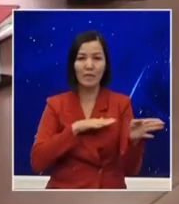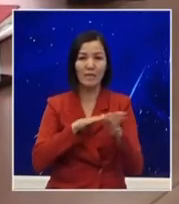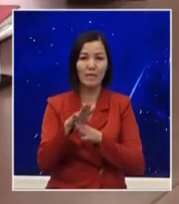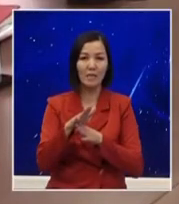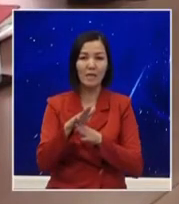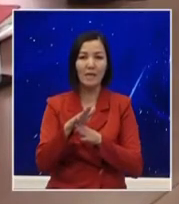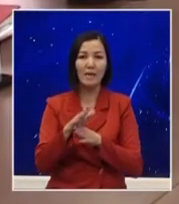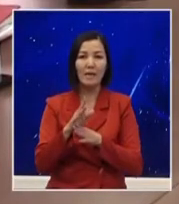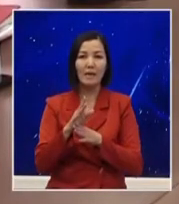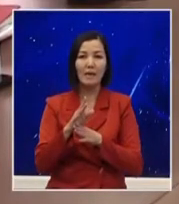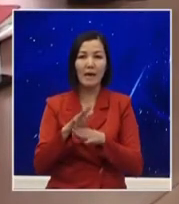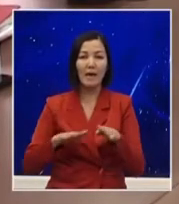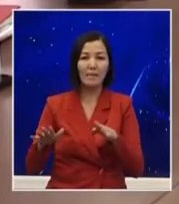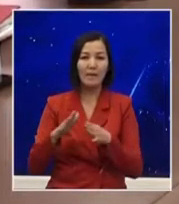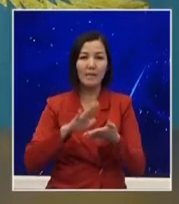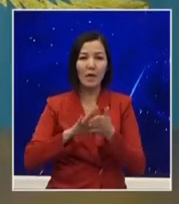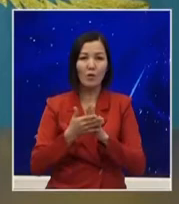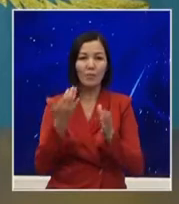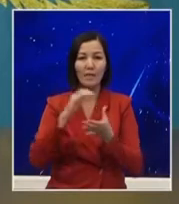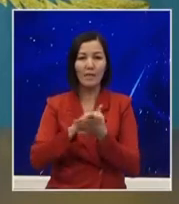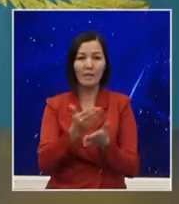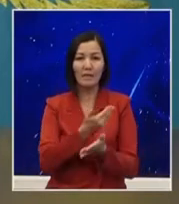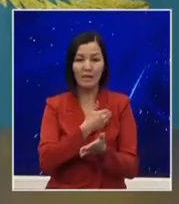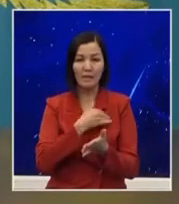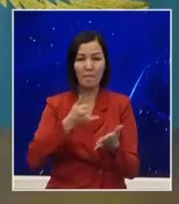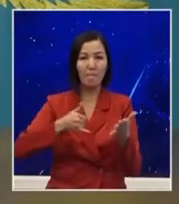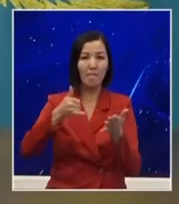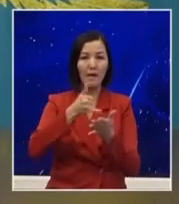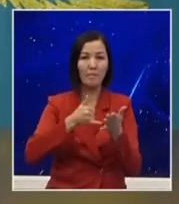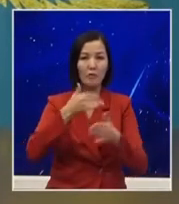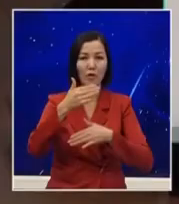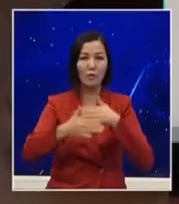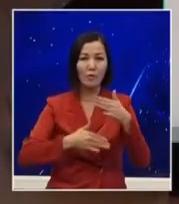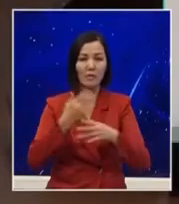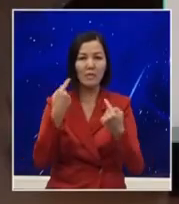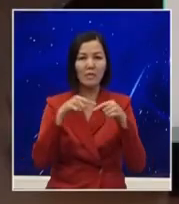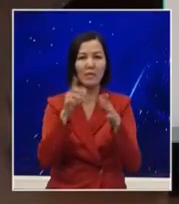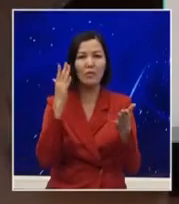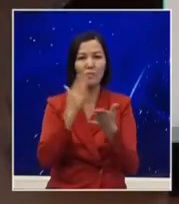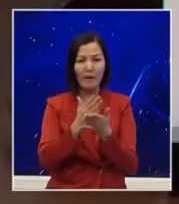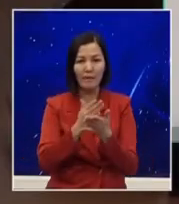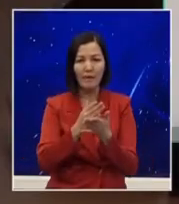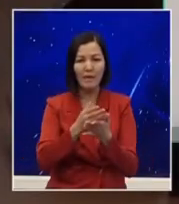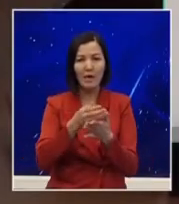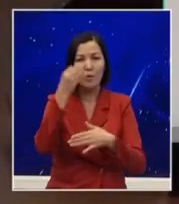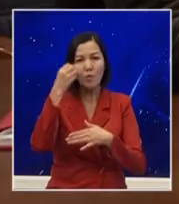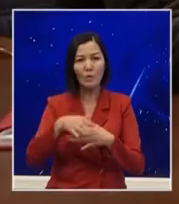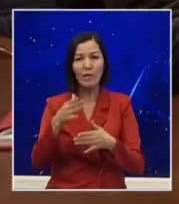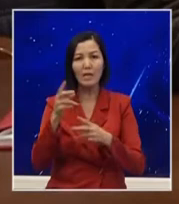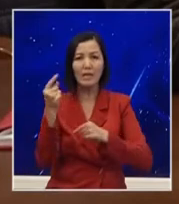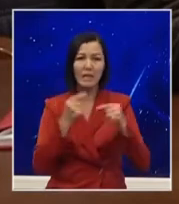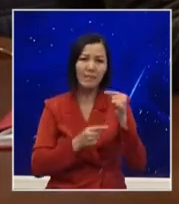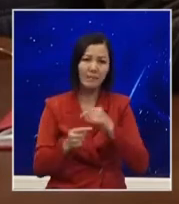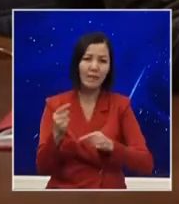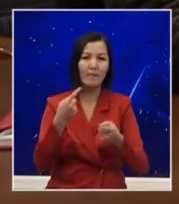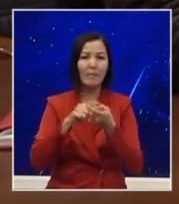үшін олар ең алдымен аймақтың әлеуметімен танысып алмақ. Майбұршақ өңдейтін қандай технологиялар бар, ғылыми орталықтар мен кәсіпкерлер